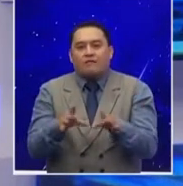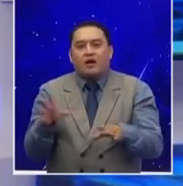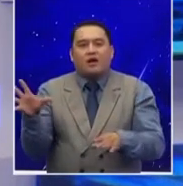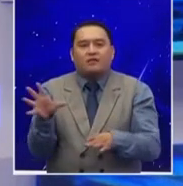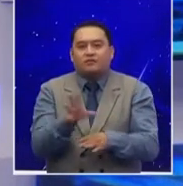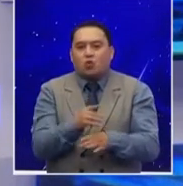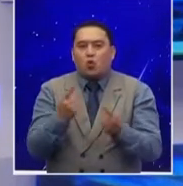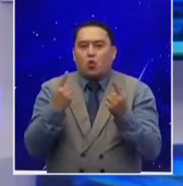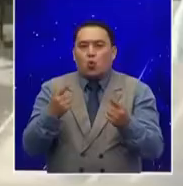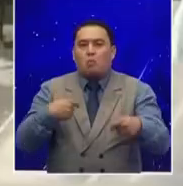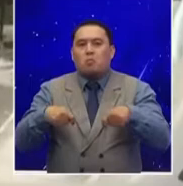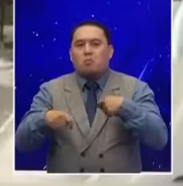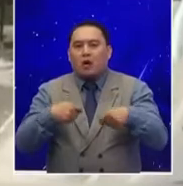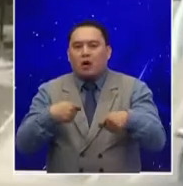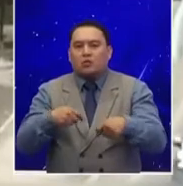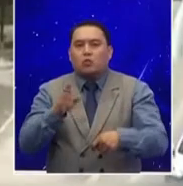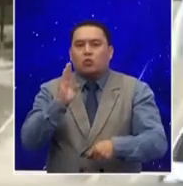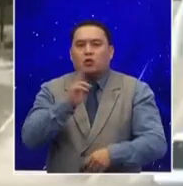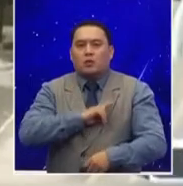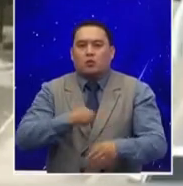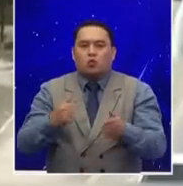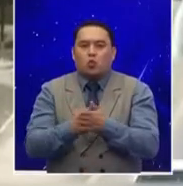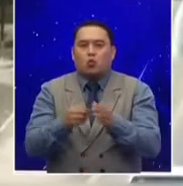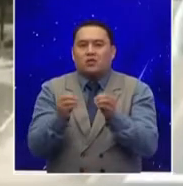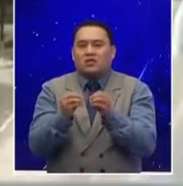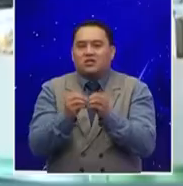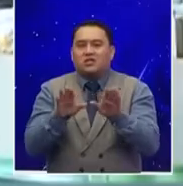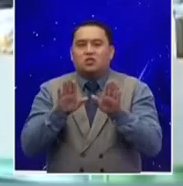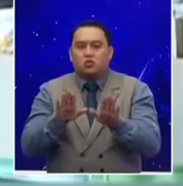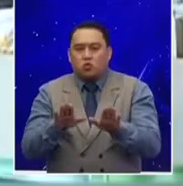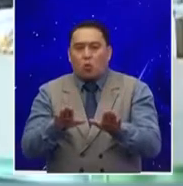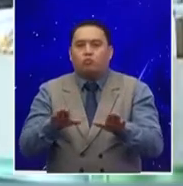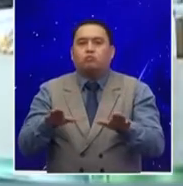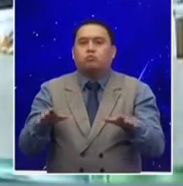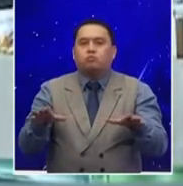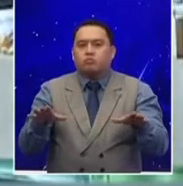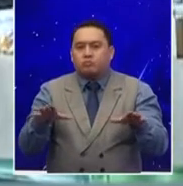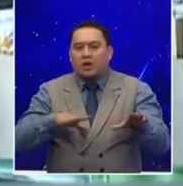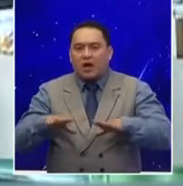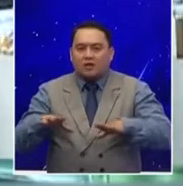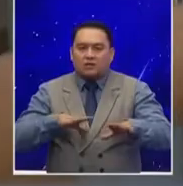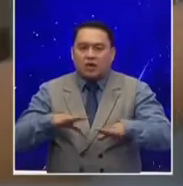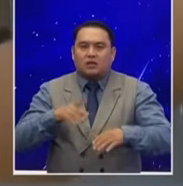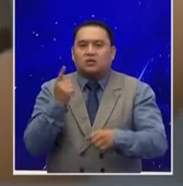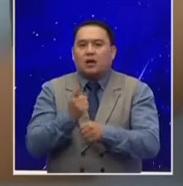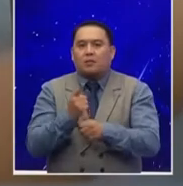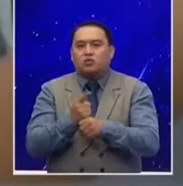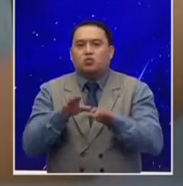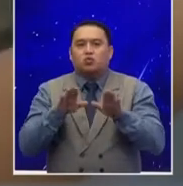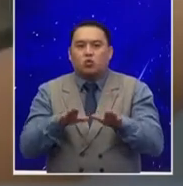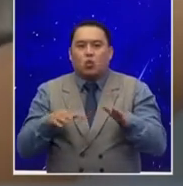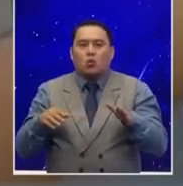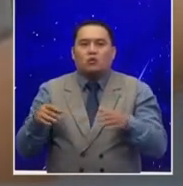кафе, а также крупные супермаркеты будут работать до 22:00. Крытым продовольственным и непродовольственным рынкам разрешено работать